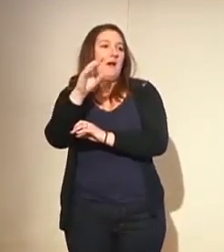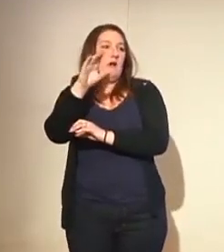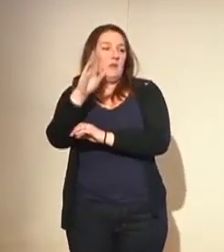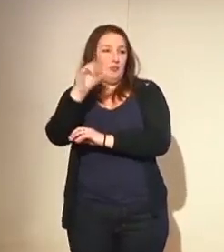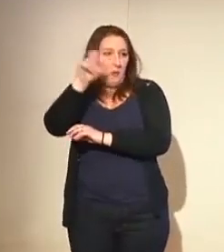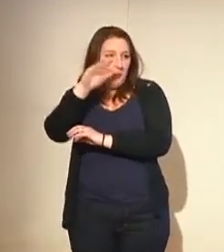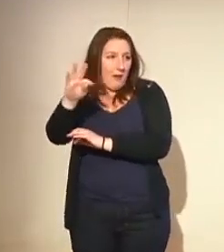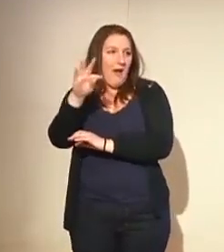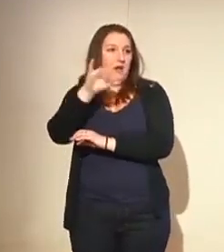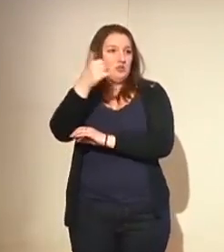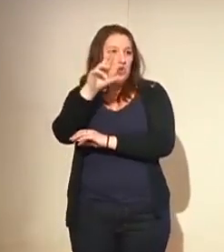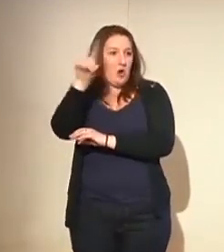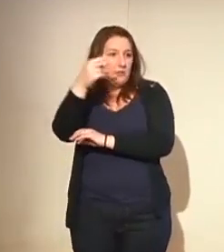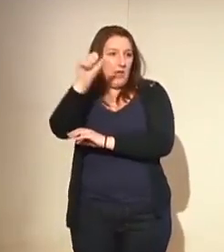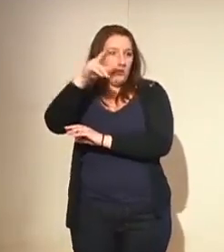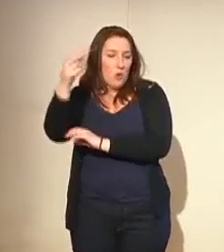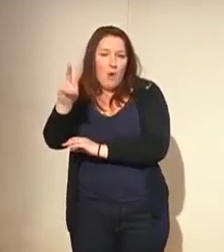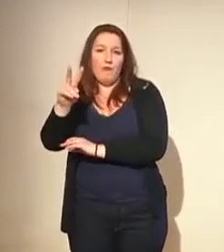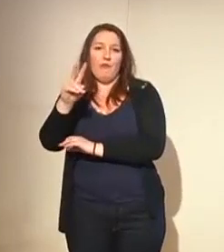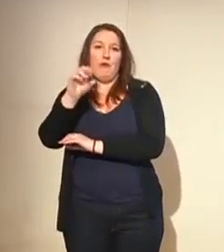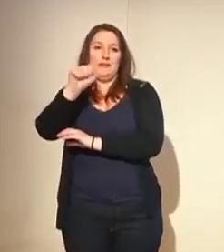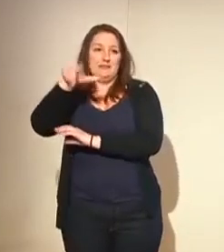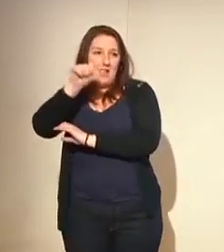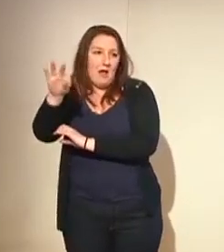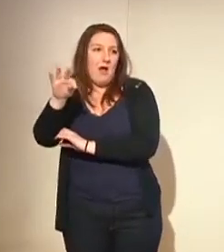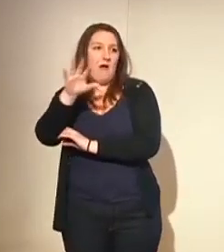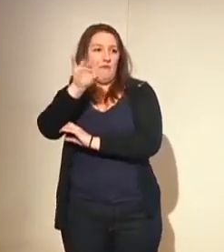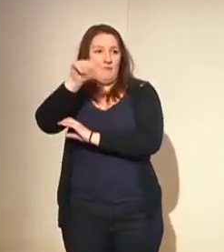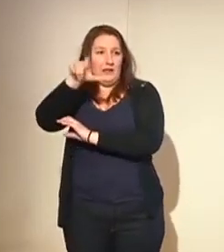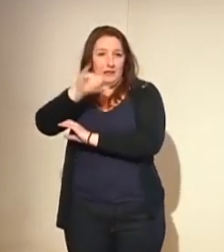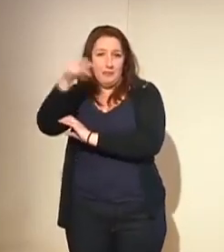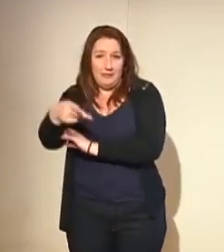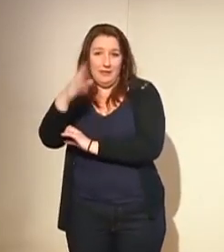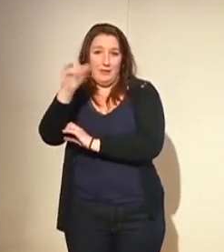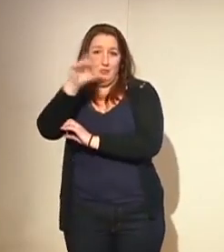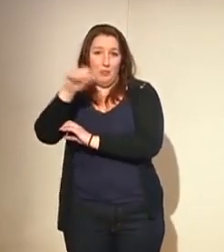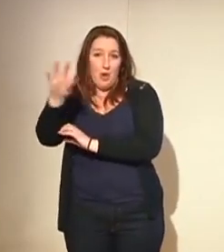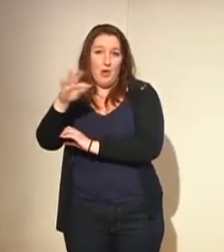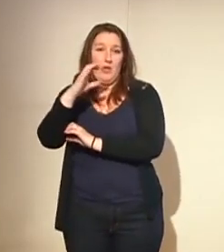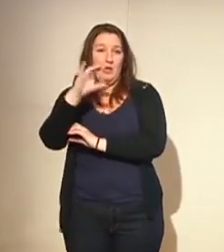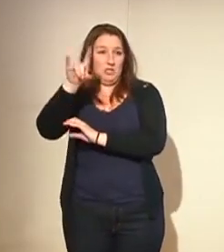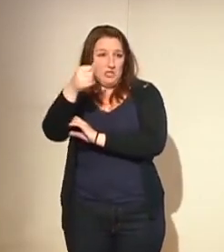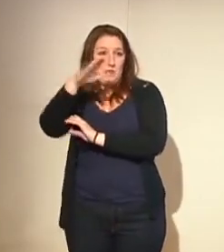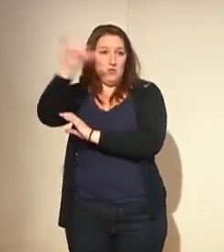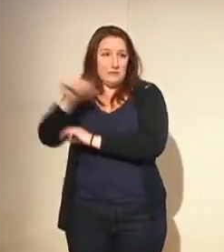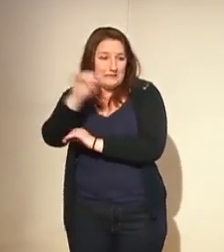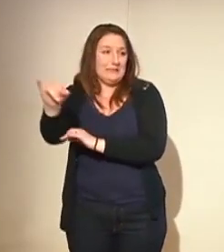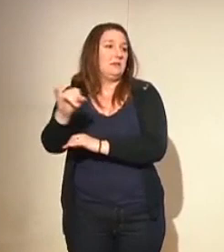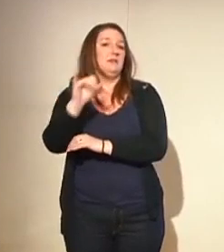Salah monsieur chamussi madame pfin monsieur Filippi et Monsieur breu qui est